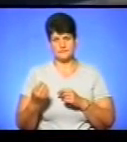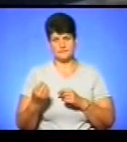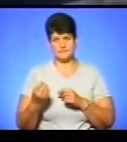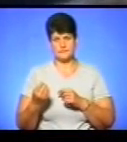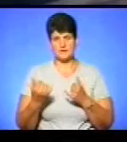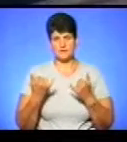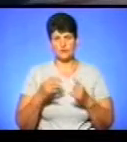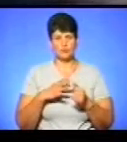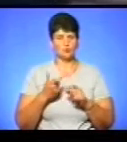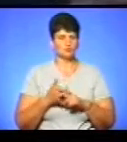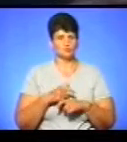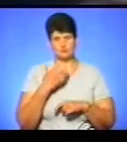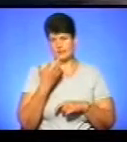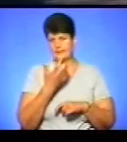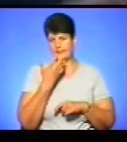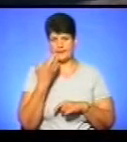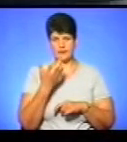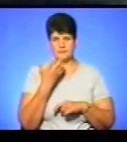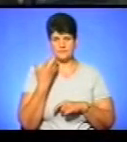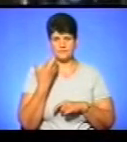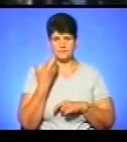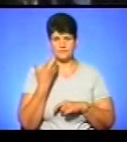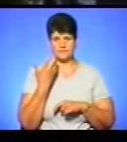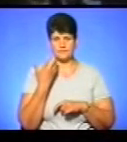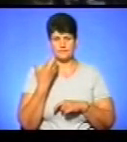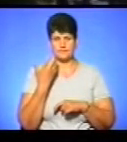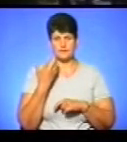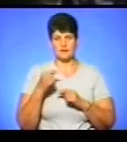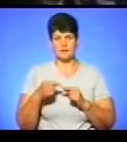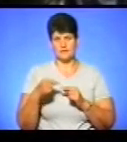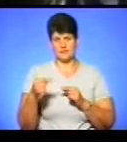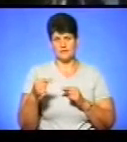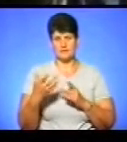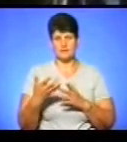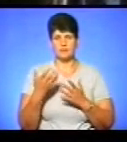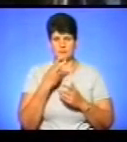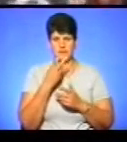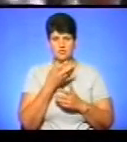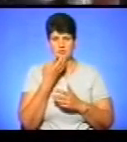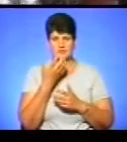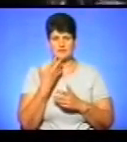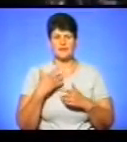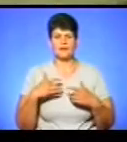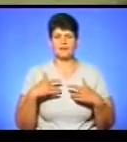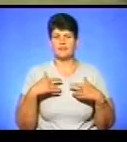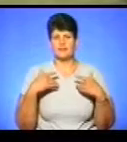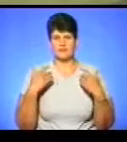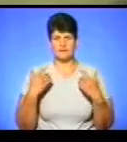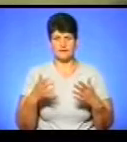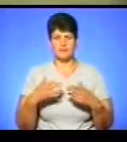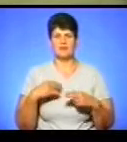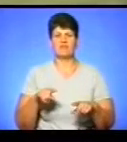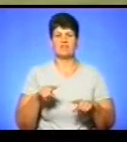Сьогодні було дуже тепло, дуже маловіця, але, як ви бачите, тепло. Я майже його ненавиджу. Ми